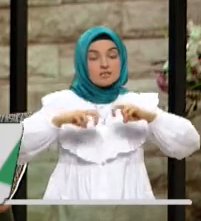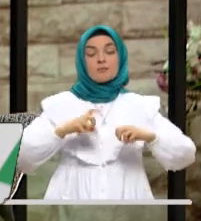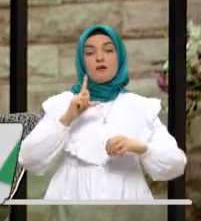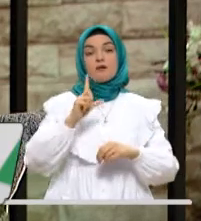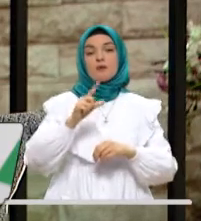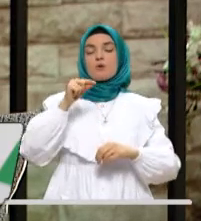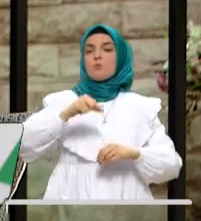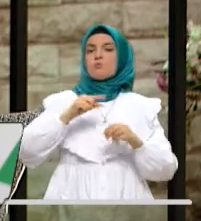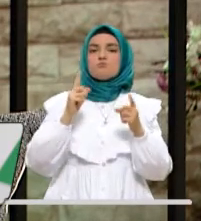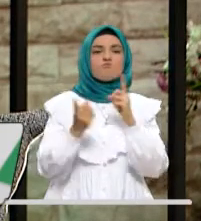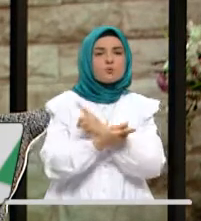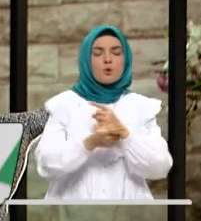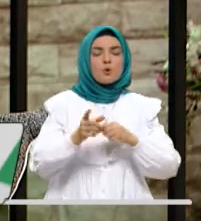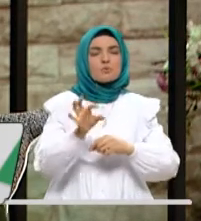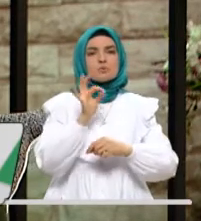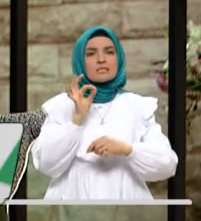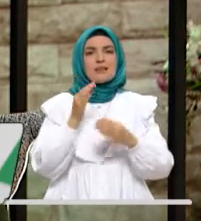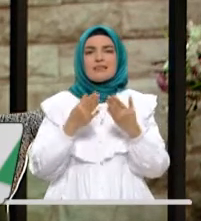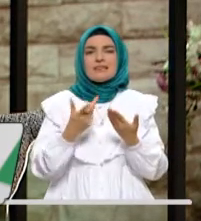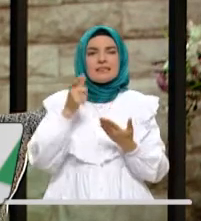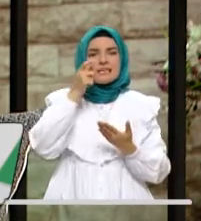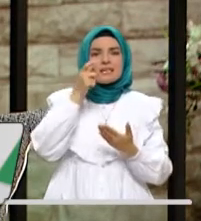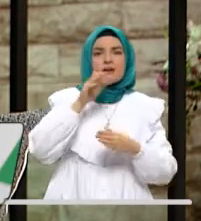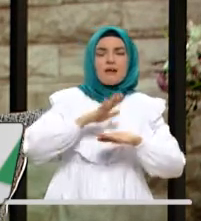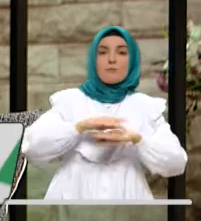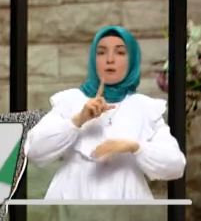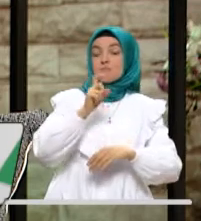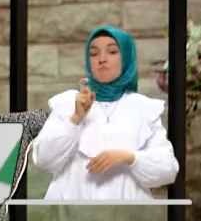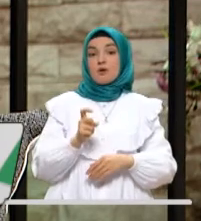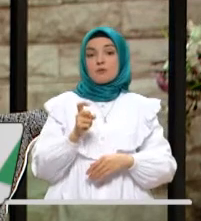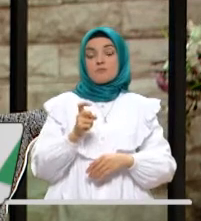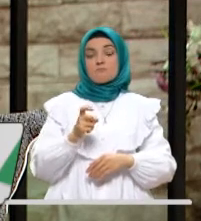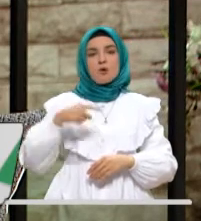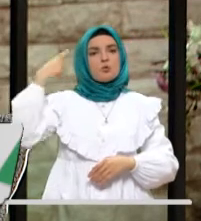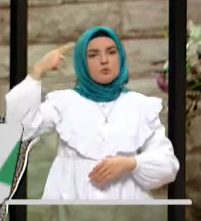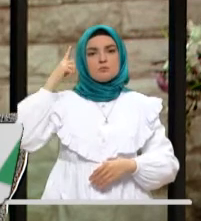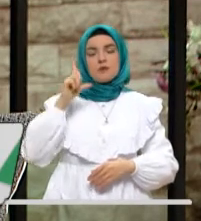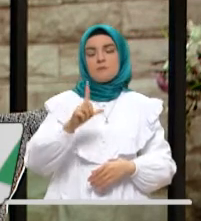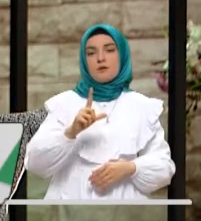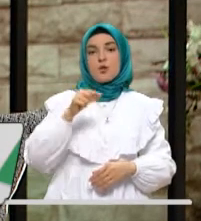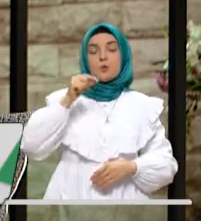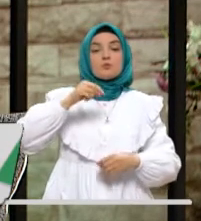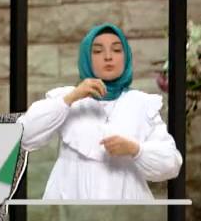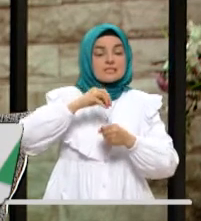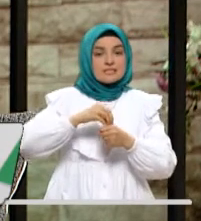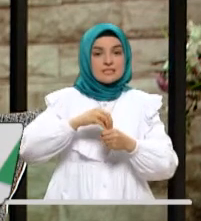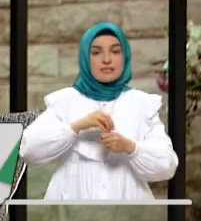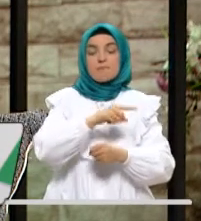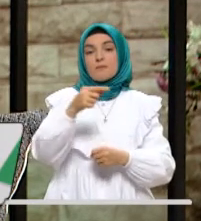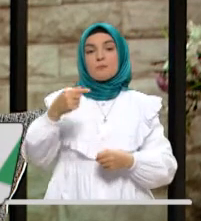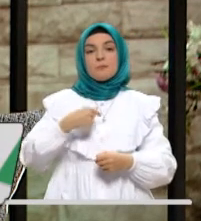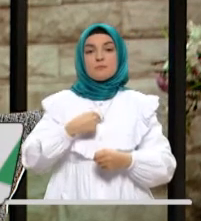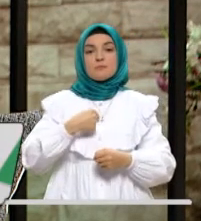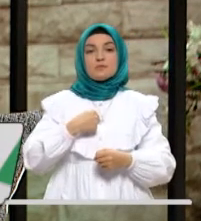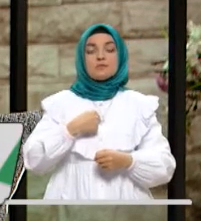ürünü kullanırken neyine dikkat etmem lazım? Ne olabilir içerisinde, ne olmaması gerekir içerisinde? Bunun için zaten biz